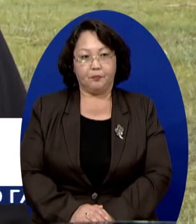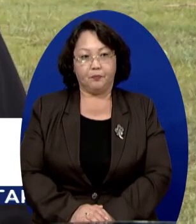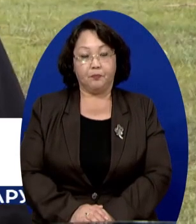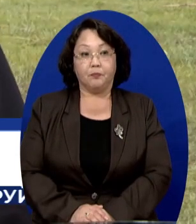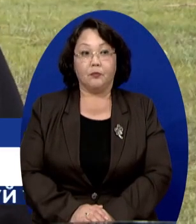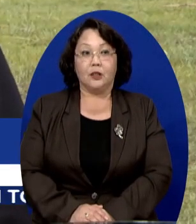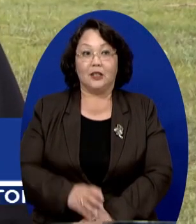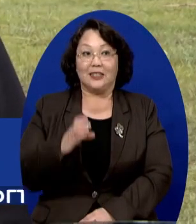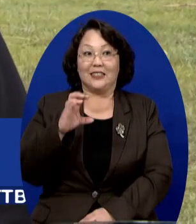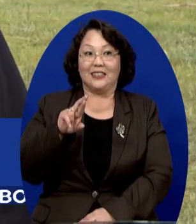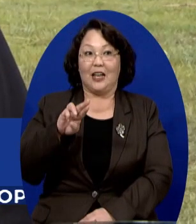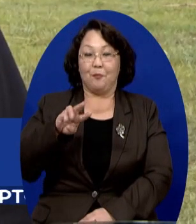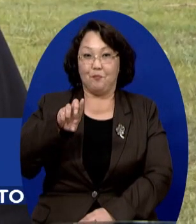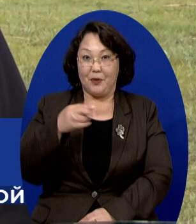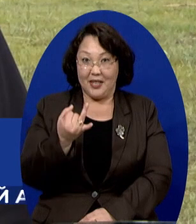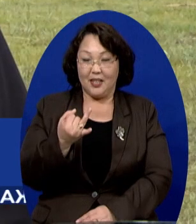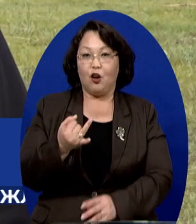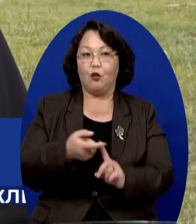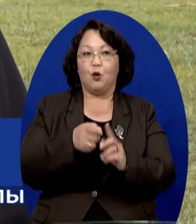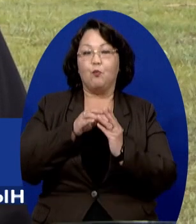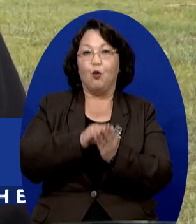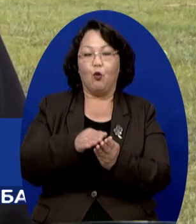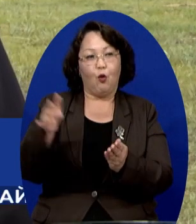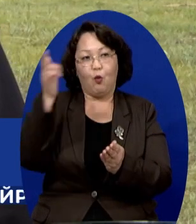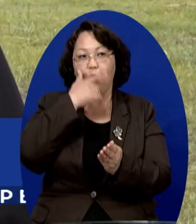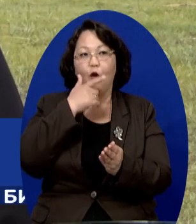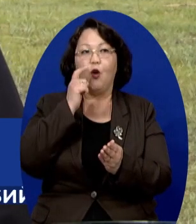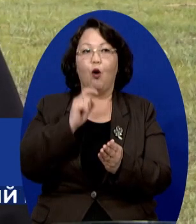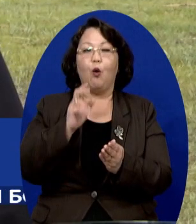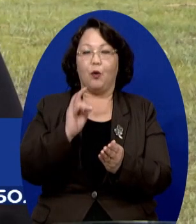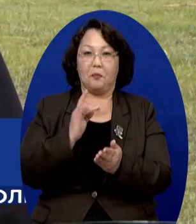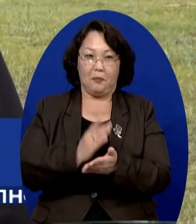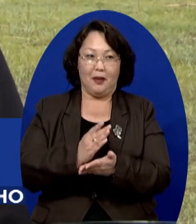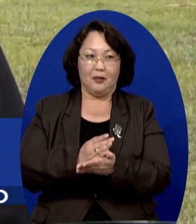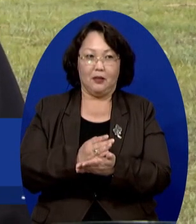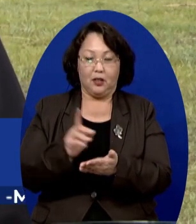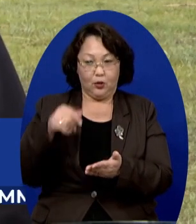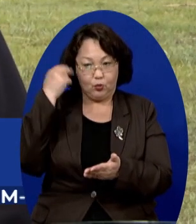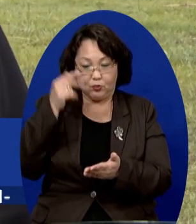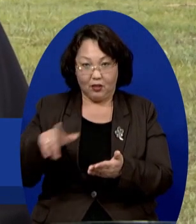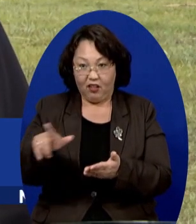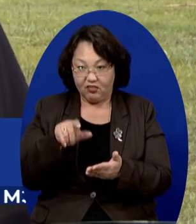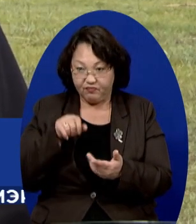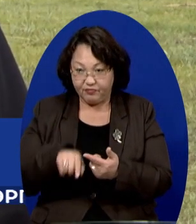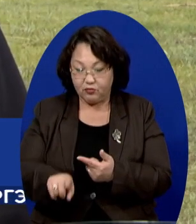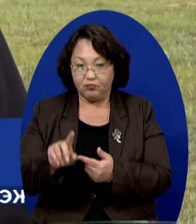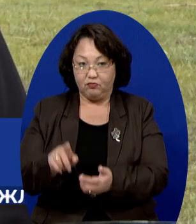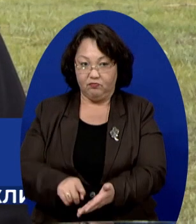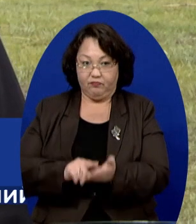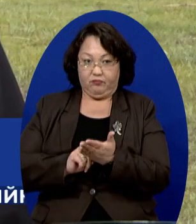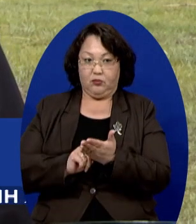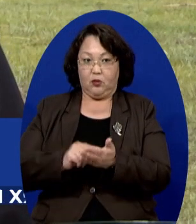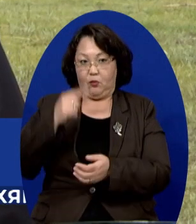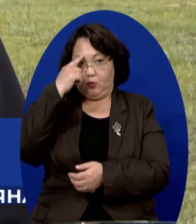Одоо Сиамбигийн мөнхнүүд олддггүй ховор байдаг. Ийм гэтэл одоо энэ дурсгал газраас одоо энэ дурсгал илэрснээр бол